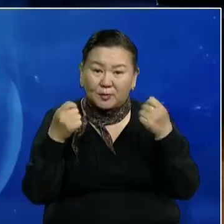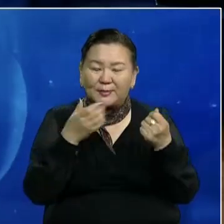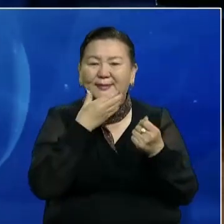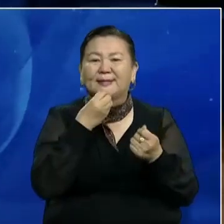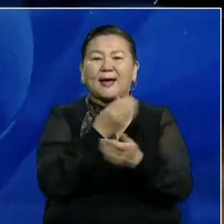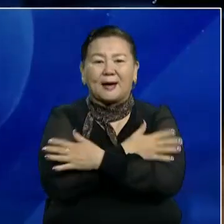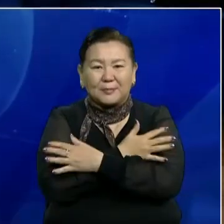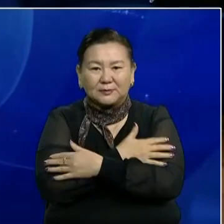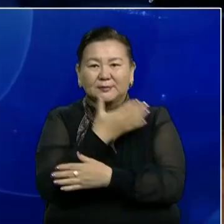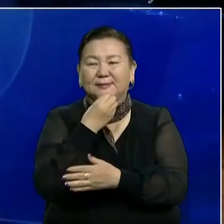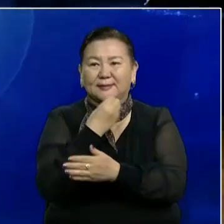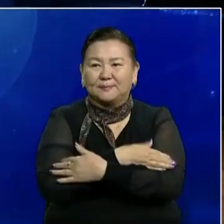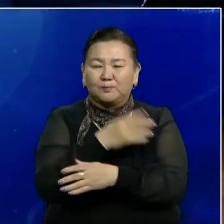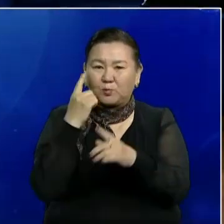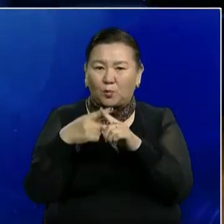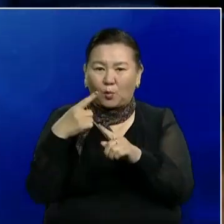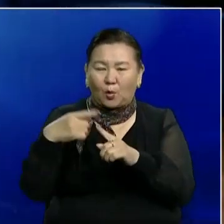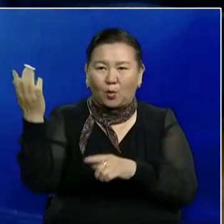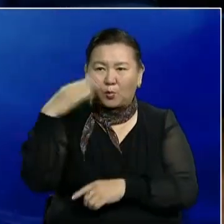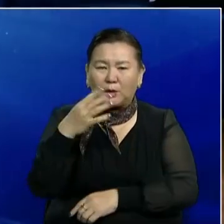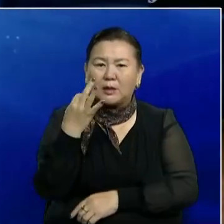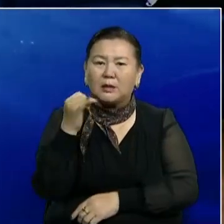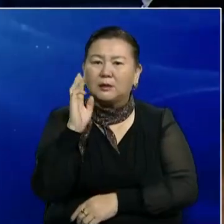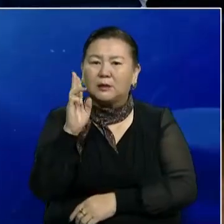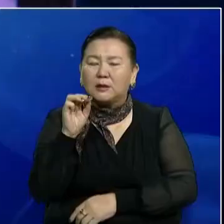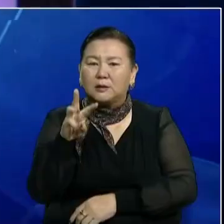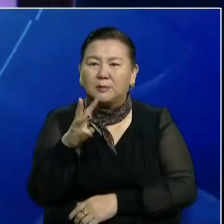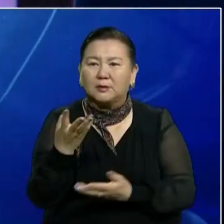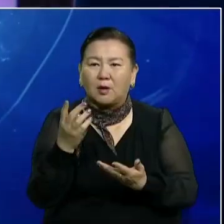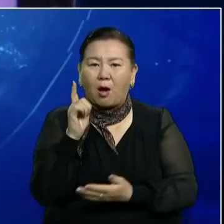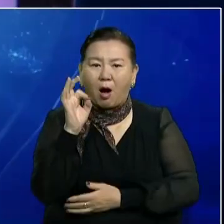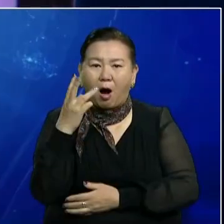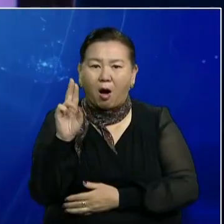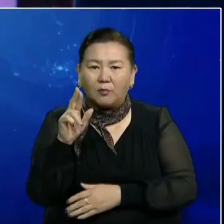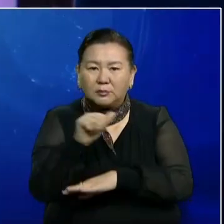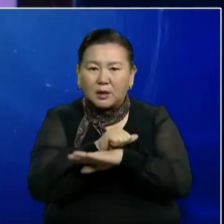уу? За их холоос зэр ирлээ. Хичнээн километрээс ерөнхийдөө ирж байгаа байлаа. Ховд аймгийн